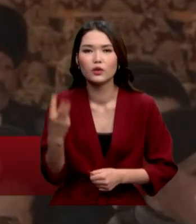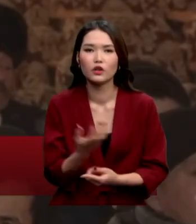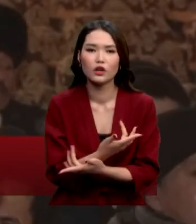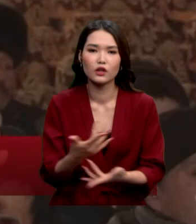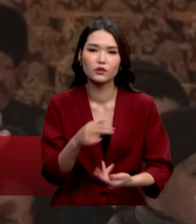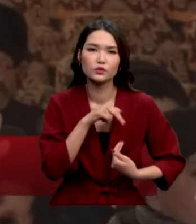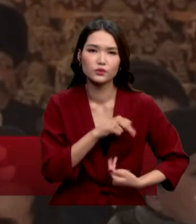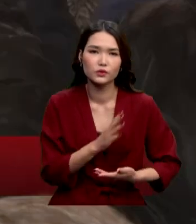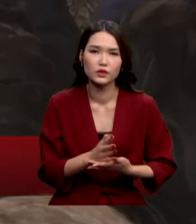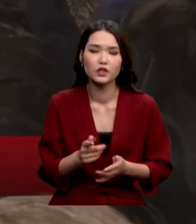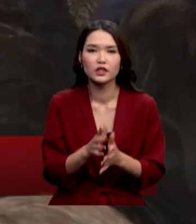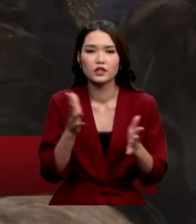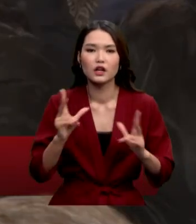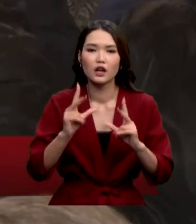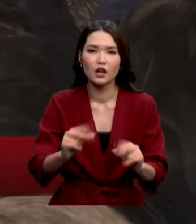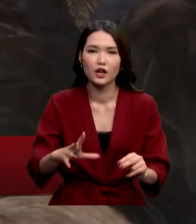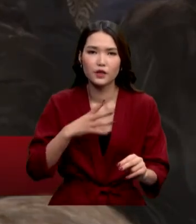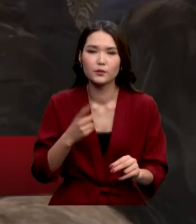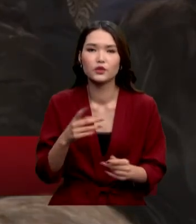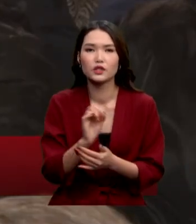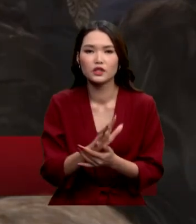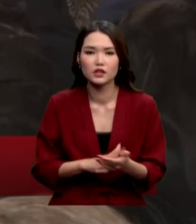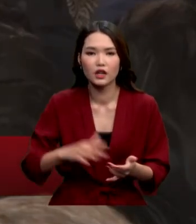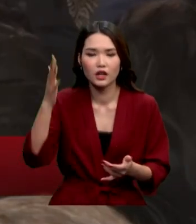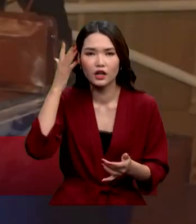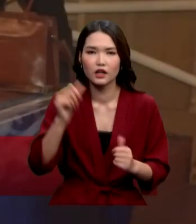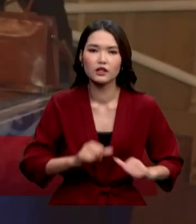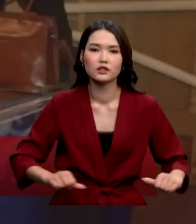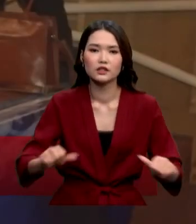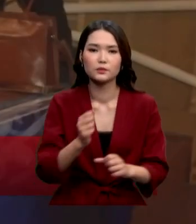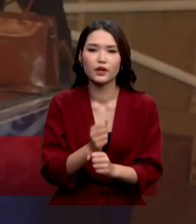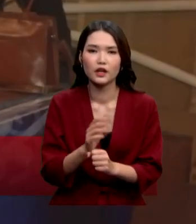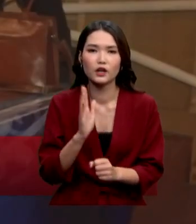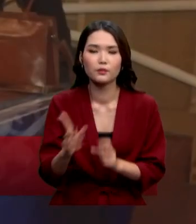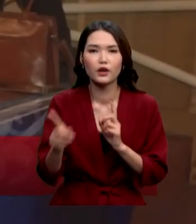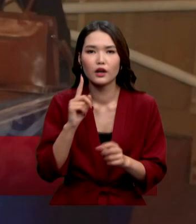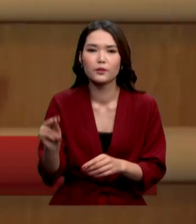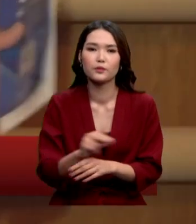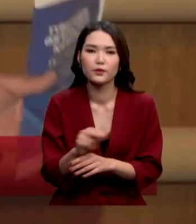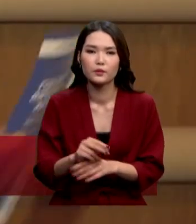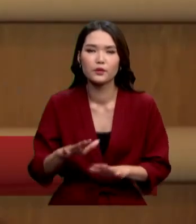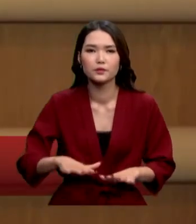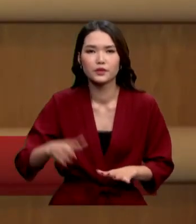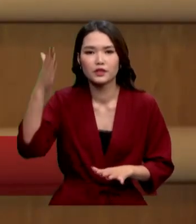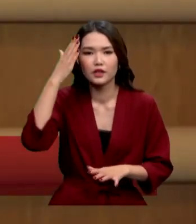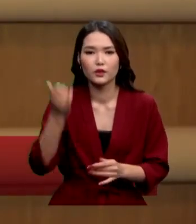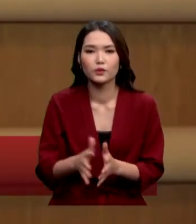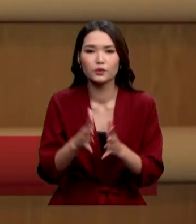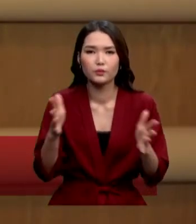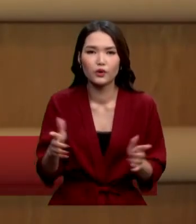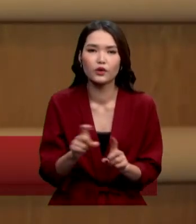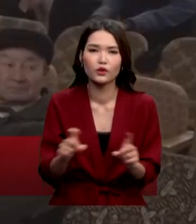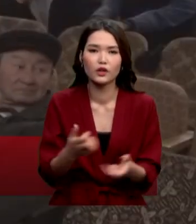В Чигириновке же только обещают, что займутся проблемами села. Уже назрел вопрос ремонта местного клуба и школы, а